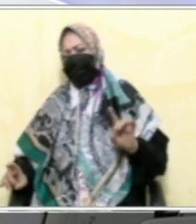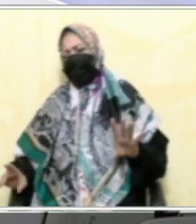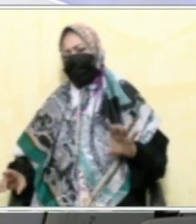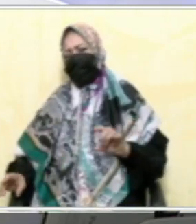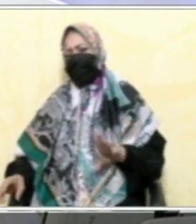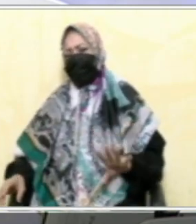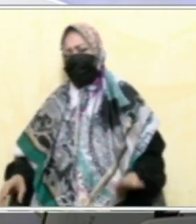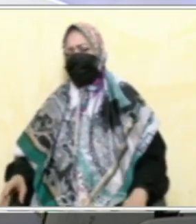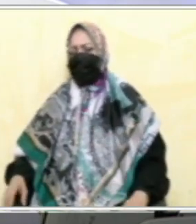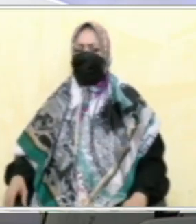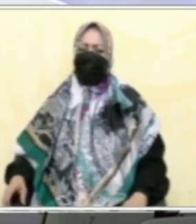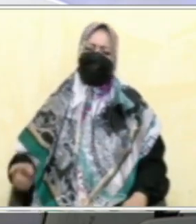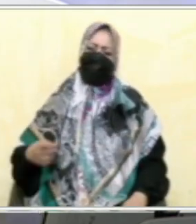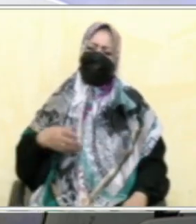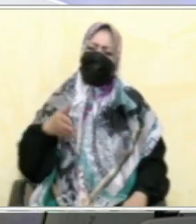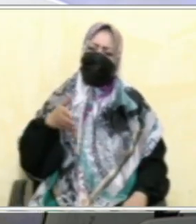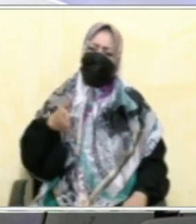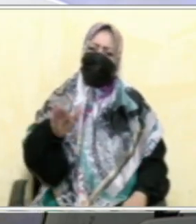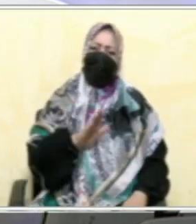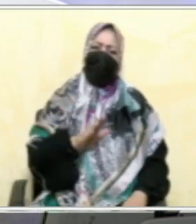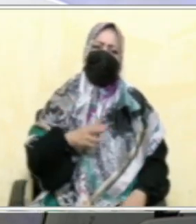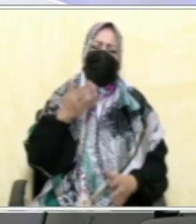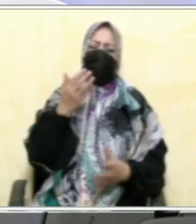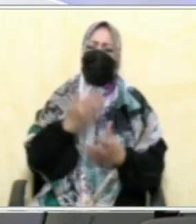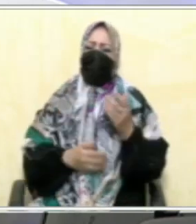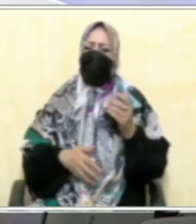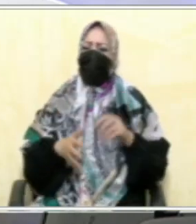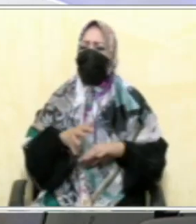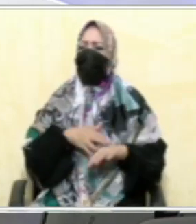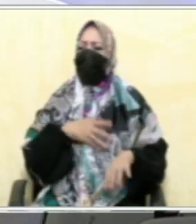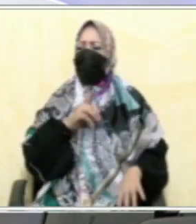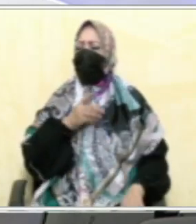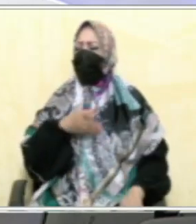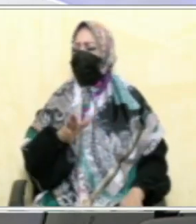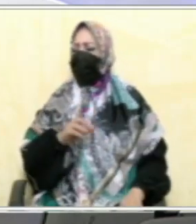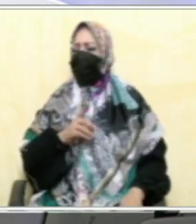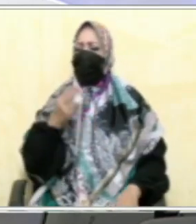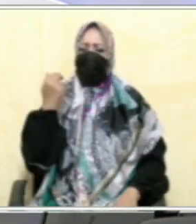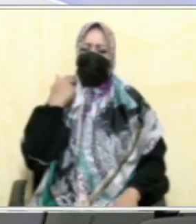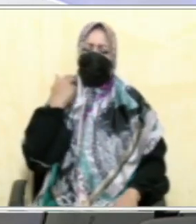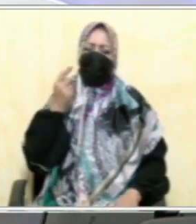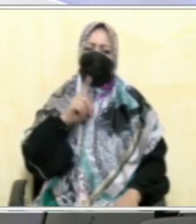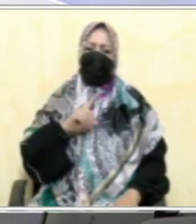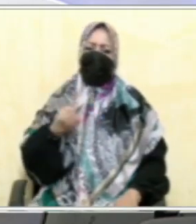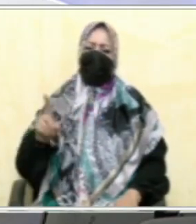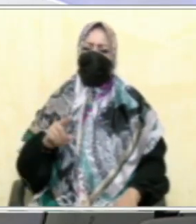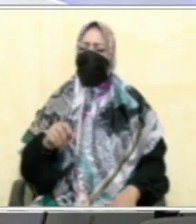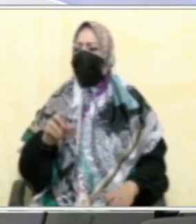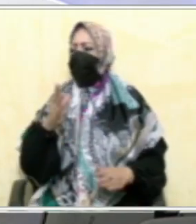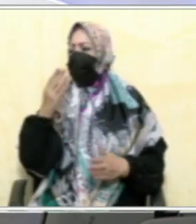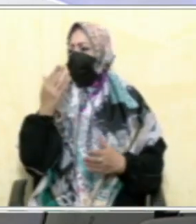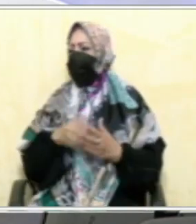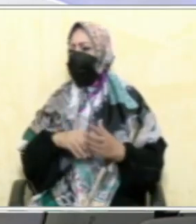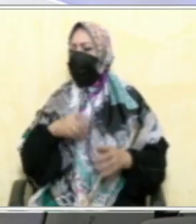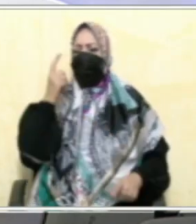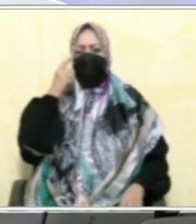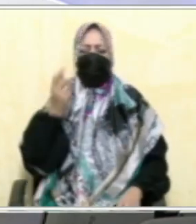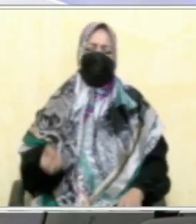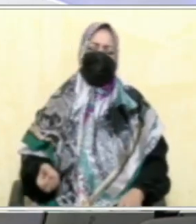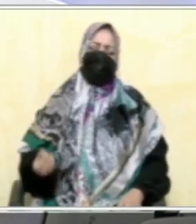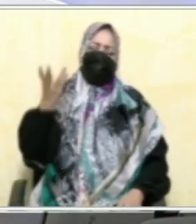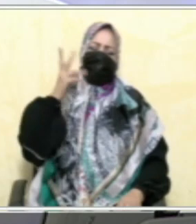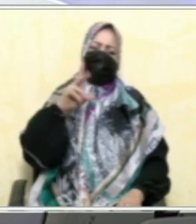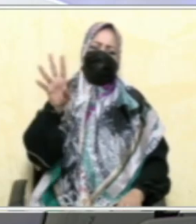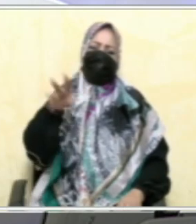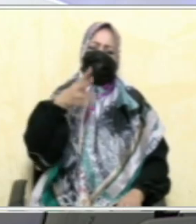من باب اللوح، يعني خرافات كلها. وبالتالي يا أيها الناس خذوا الأحكام الشرعية من